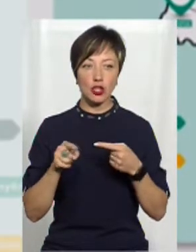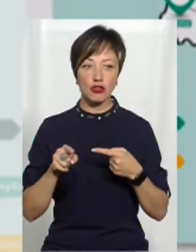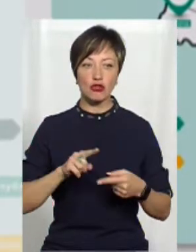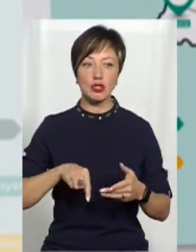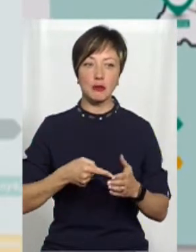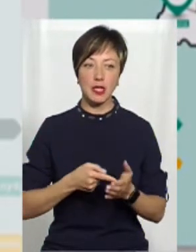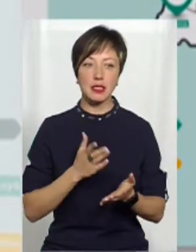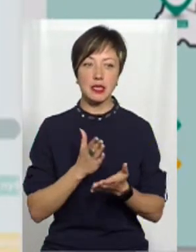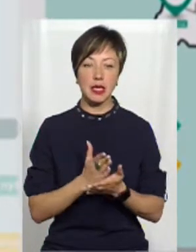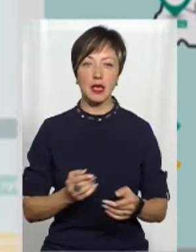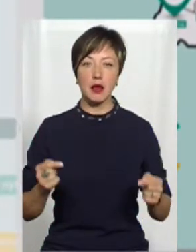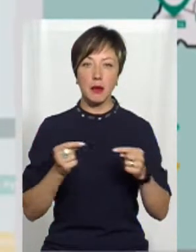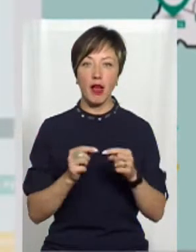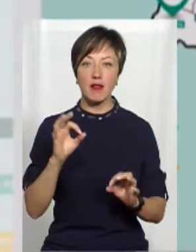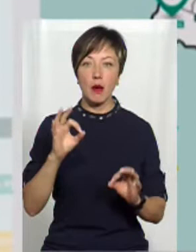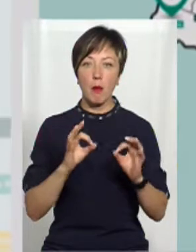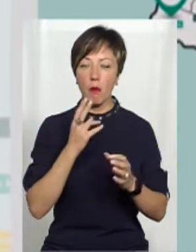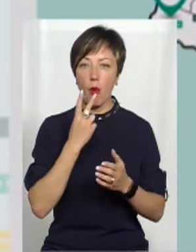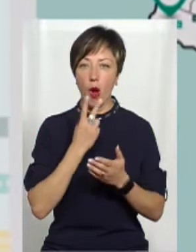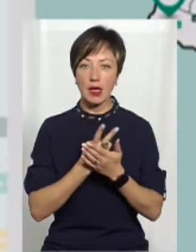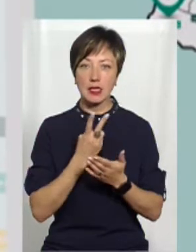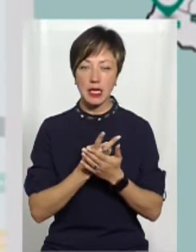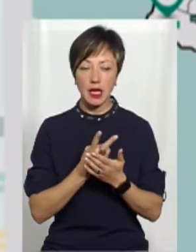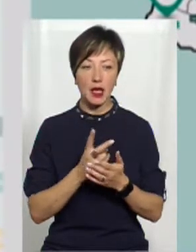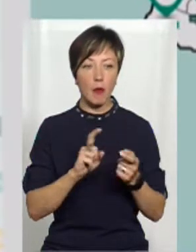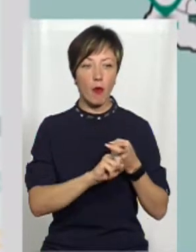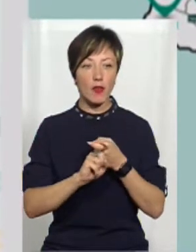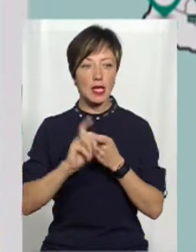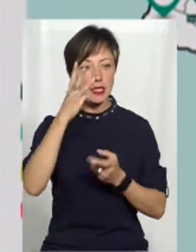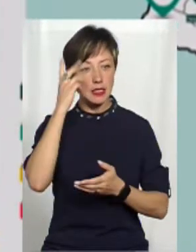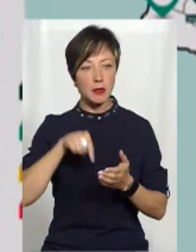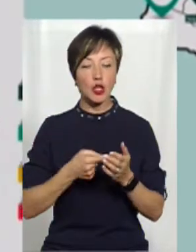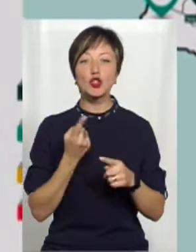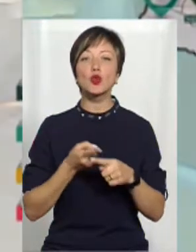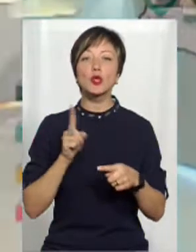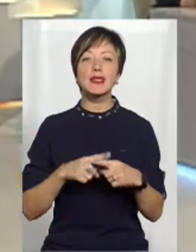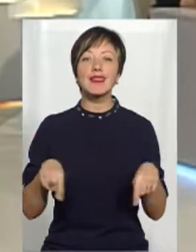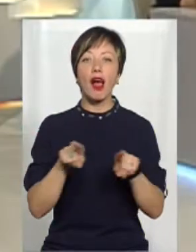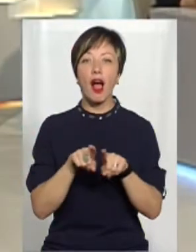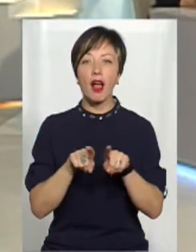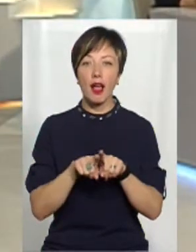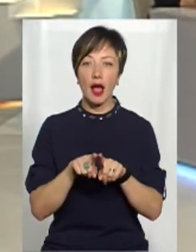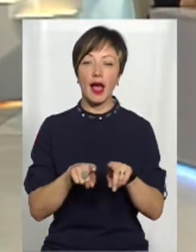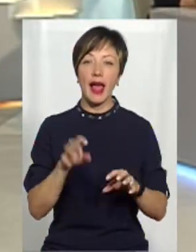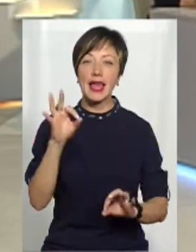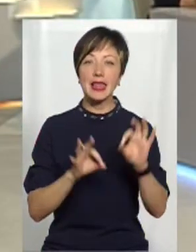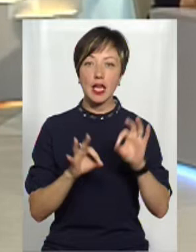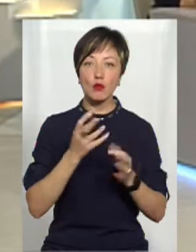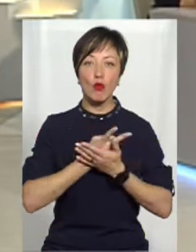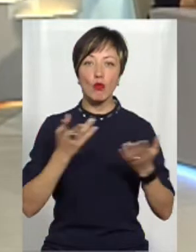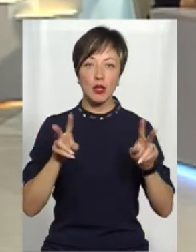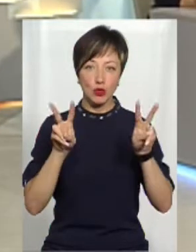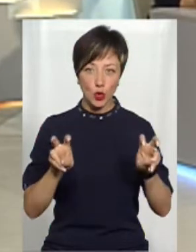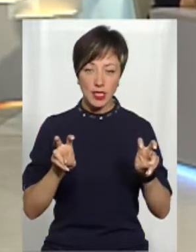інших міст є певні показники, які стосуються Хмельницького. Отже, що таке індекс публічності? Індекс публічності,